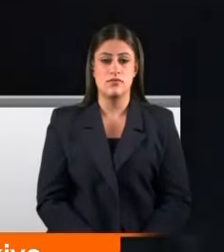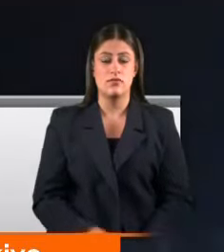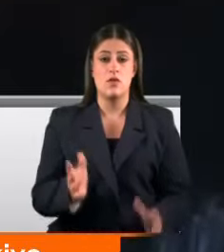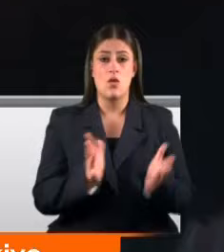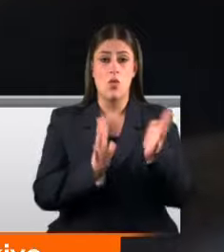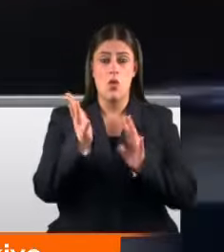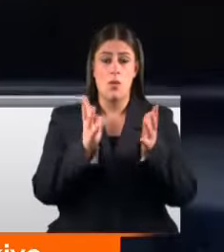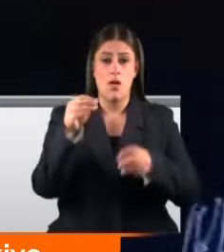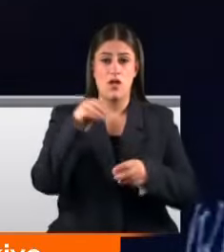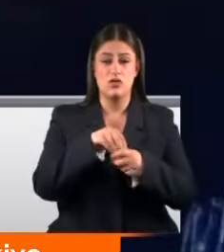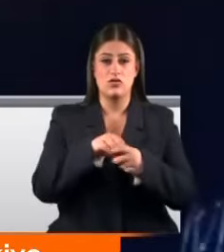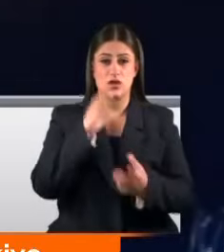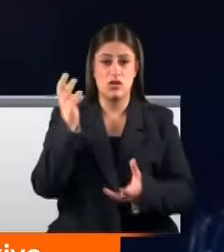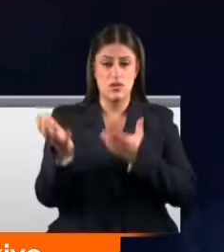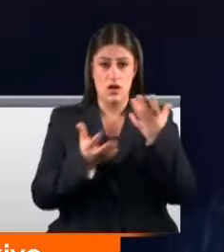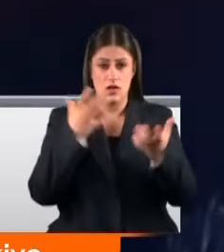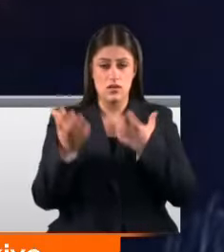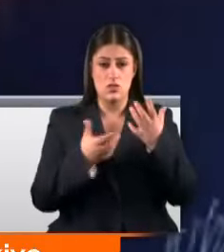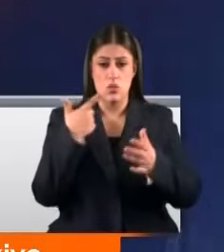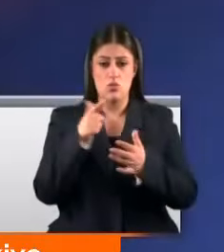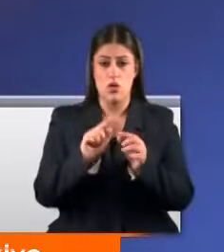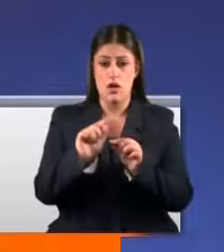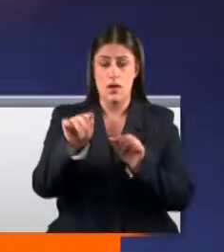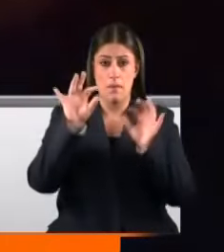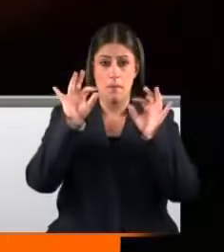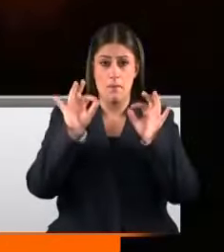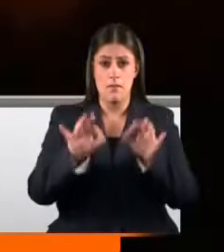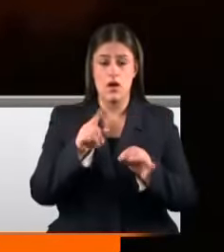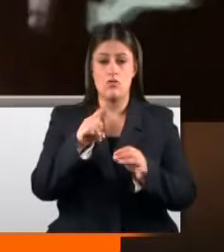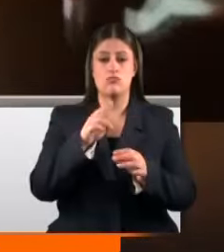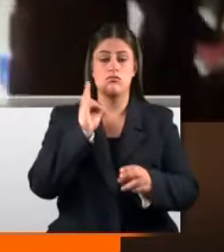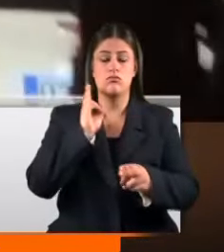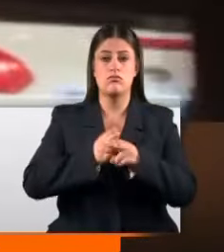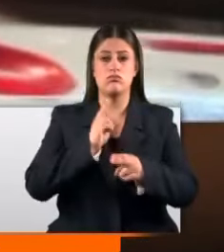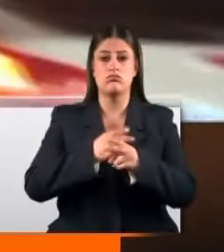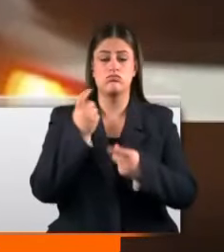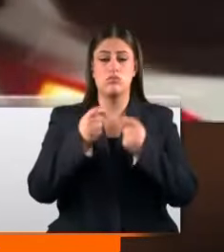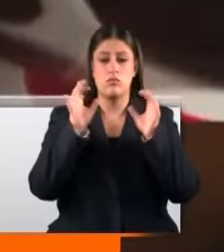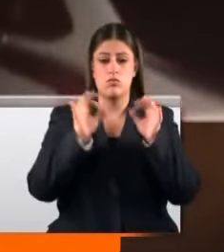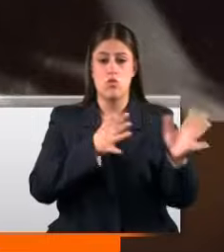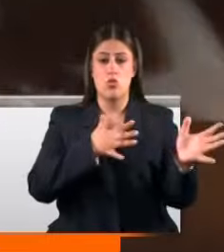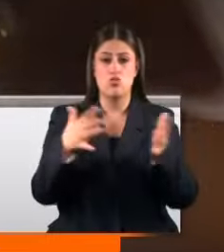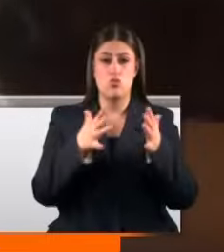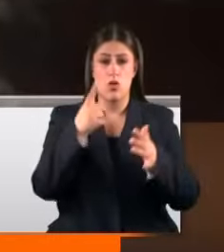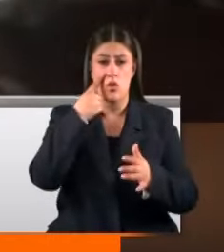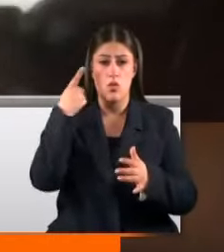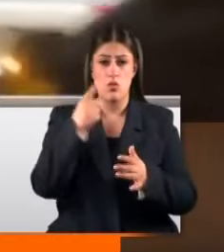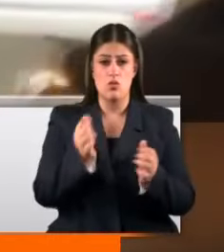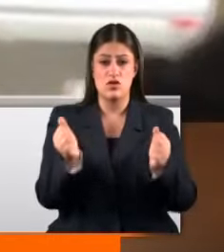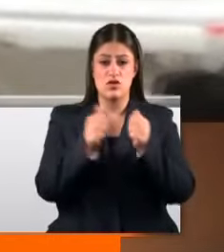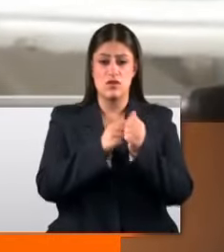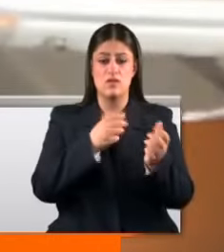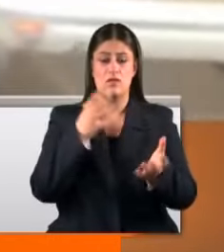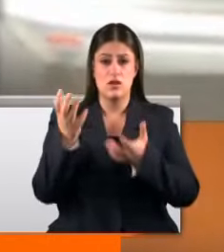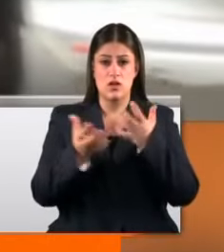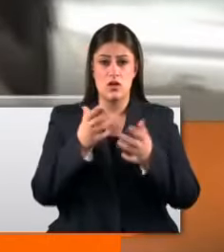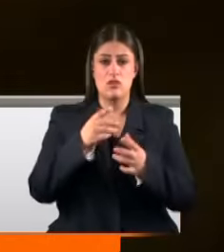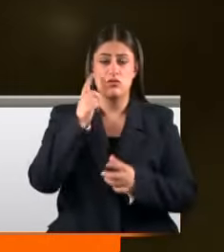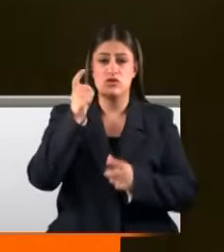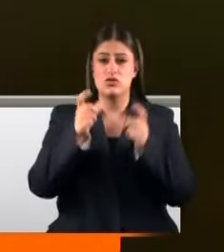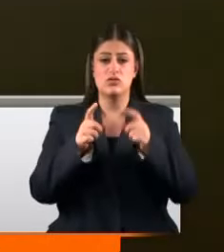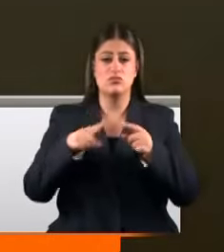Ormanlık alandaki yangın köyleri sarınca alarmın rengi kırmızıya döndü. Rüzgarı da arkasına alan alevler onlarca kişiyi evinden